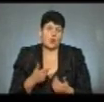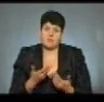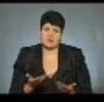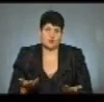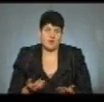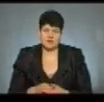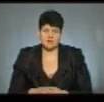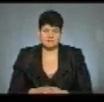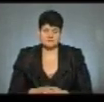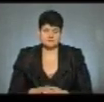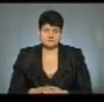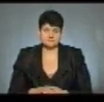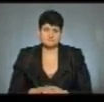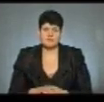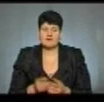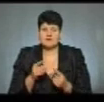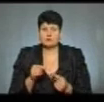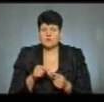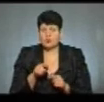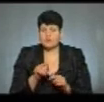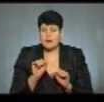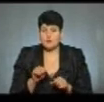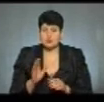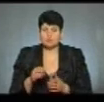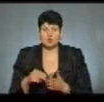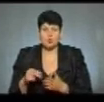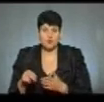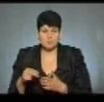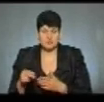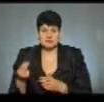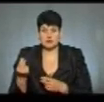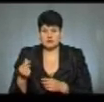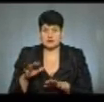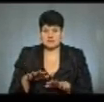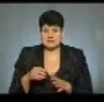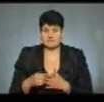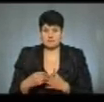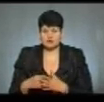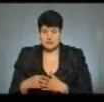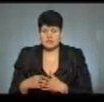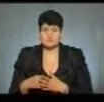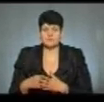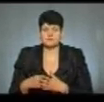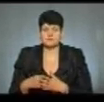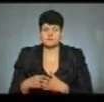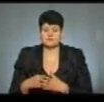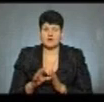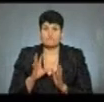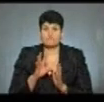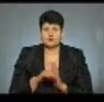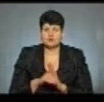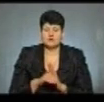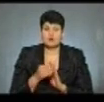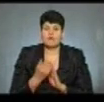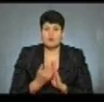рекомендовано. Відповідно, вона може бути закуплена за кошти місцевих бюджетів, тобто включена в якусь